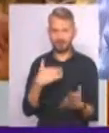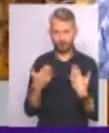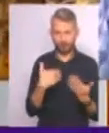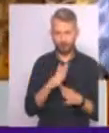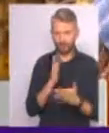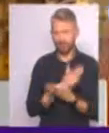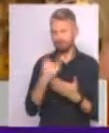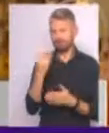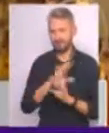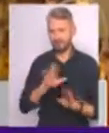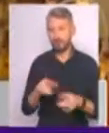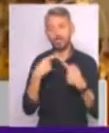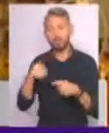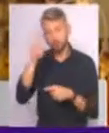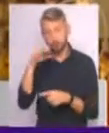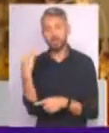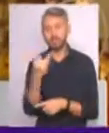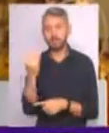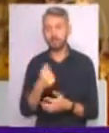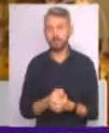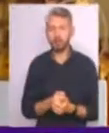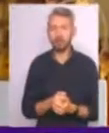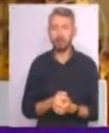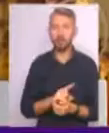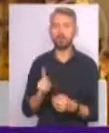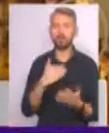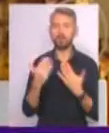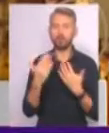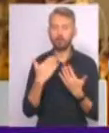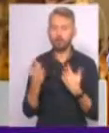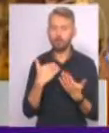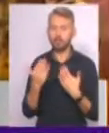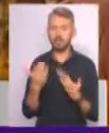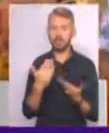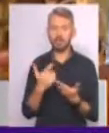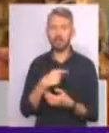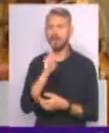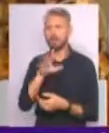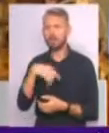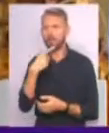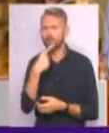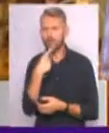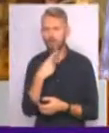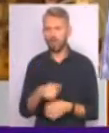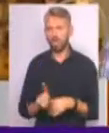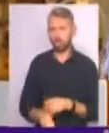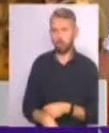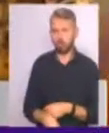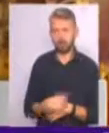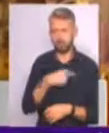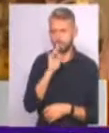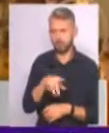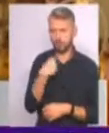взагалі не цікавить, але інших чоловіків воно цікавить, що стосується, я не буду говорити імпотенції, да, ви вже знаєте.